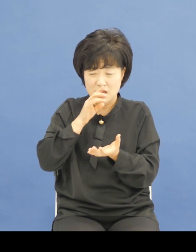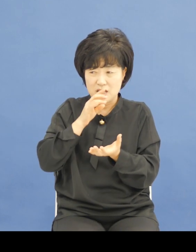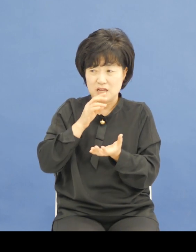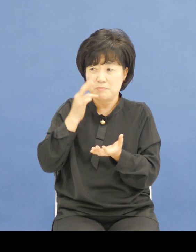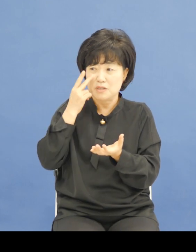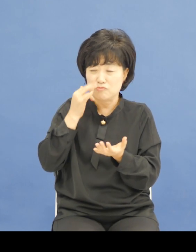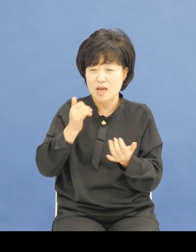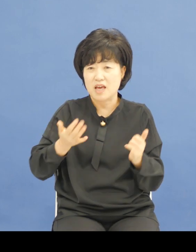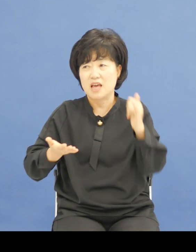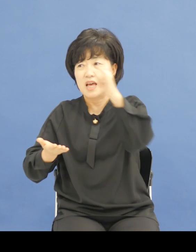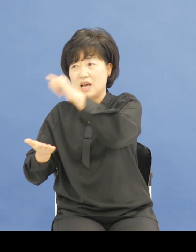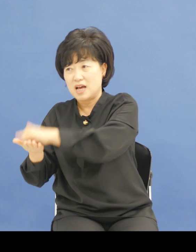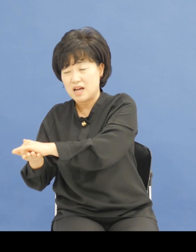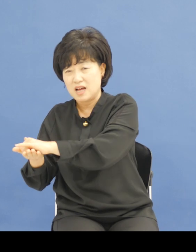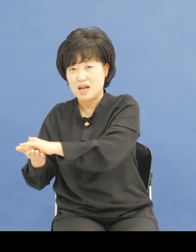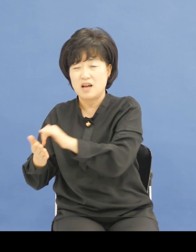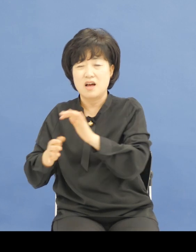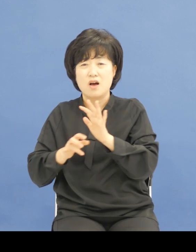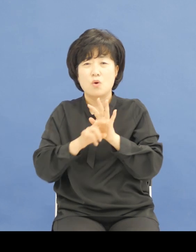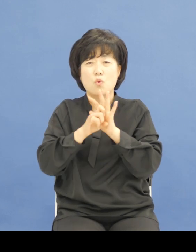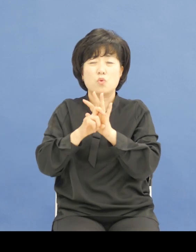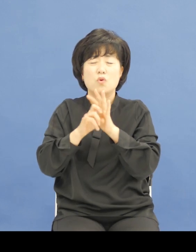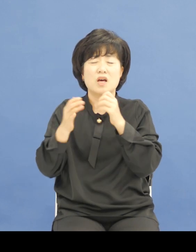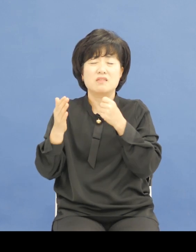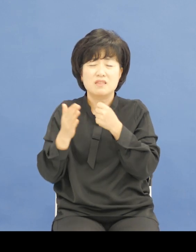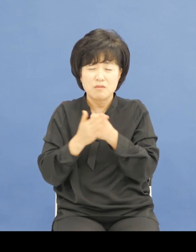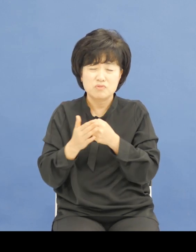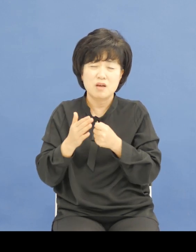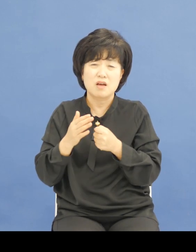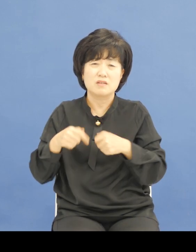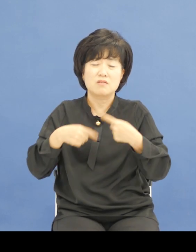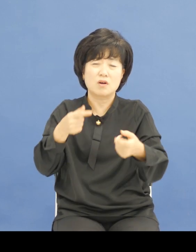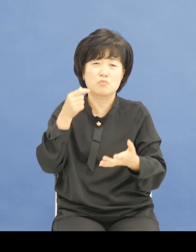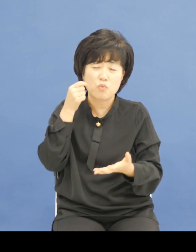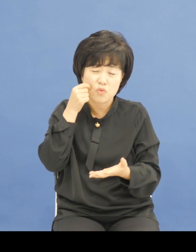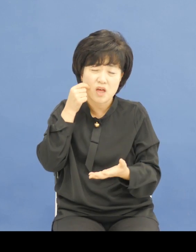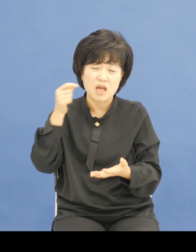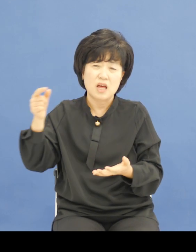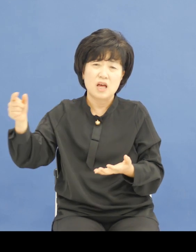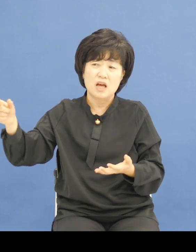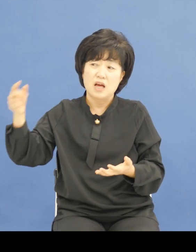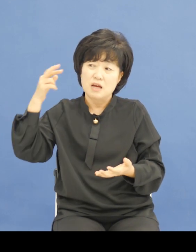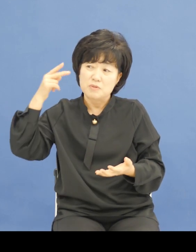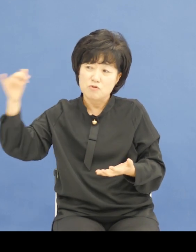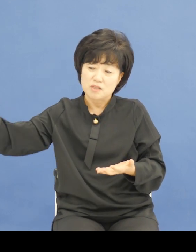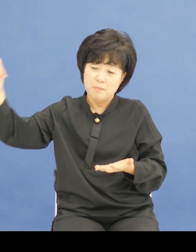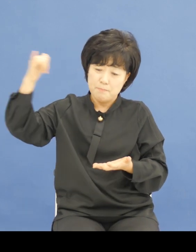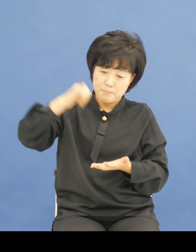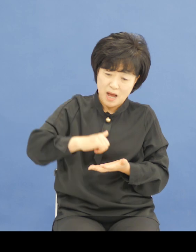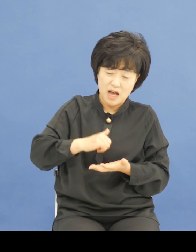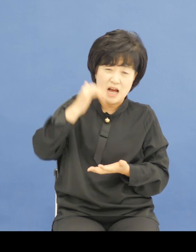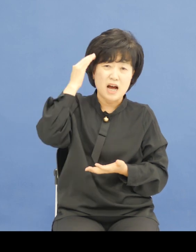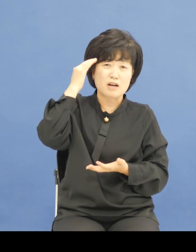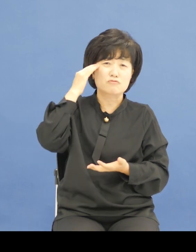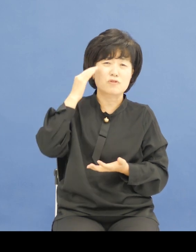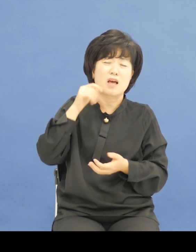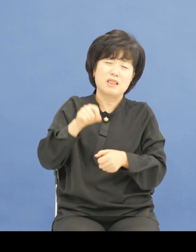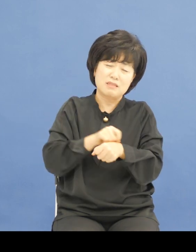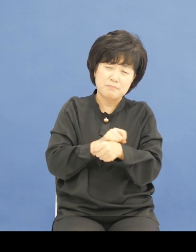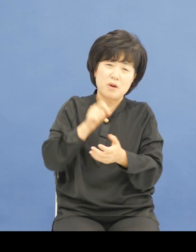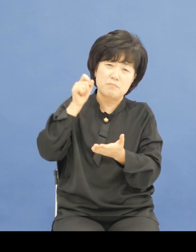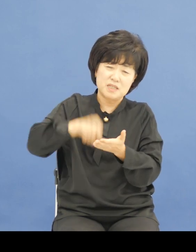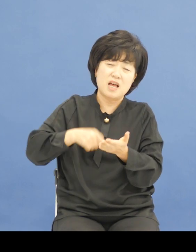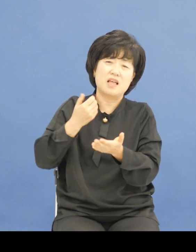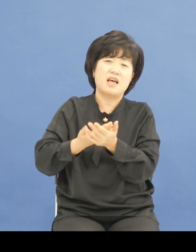코로나 때문에 지금 못 들어가고. 그래서 이번에 한국에 나와서 이제 대사관에 이야기해서 그런 이유로 나 들어가야 되니까 특별